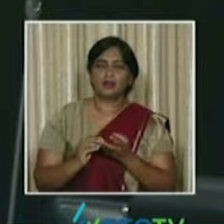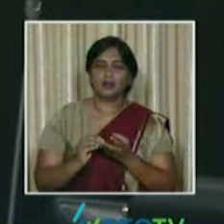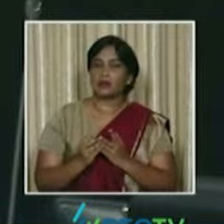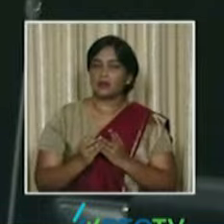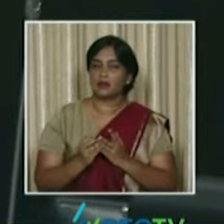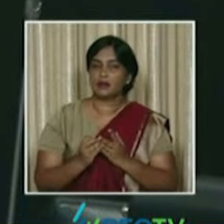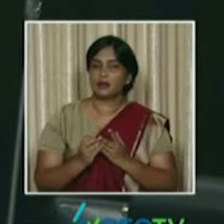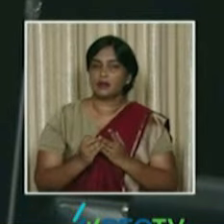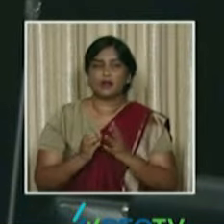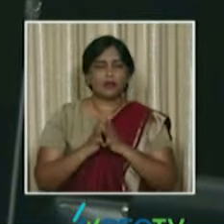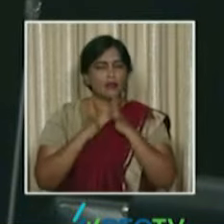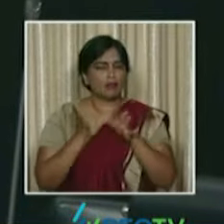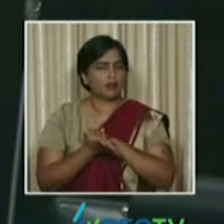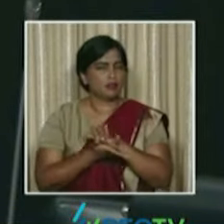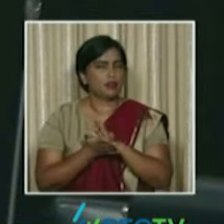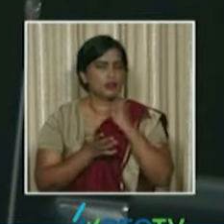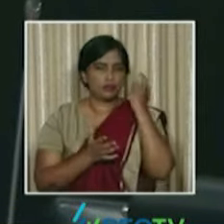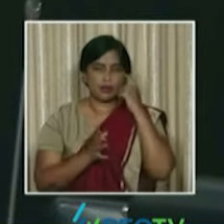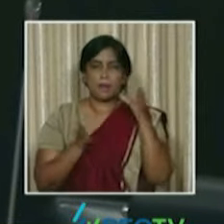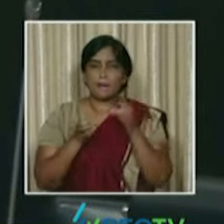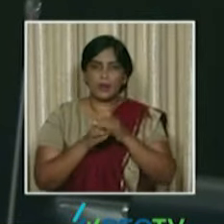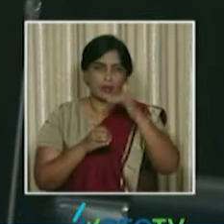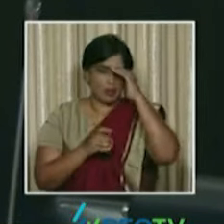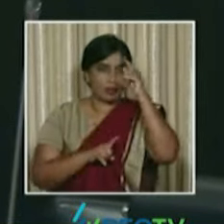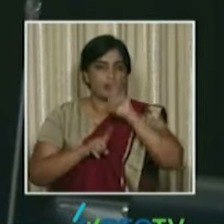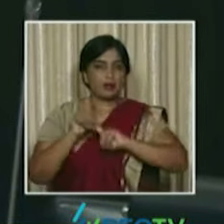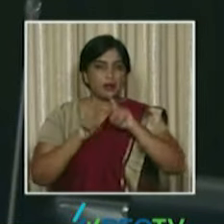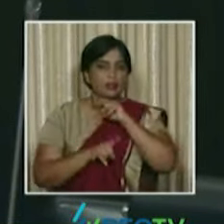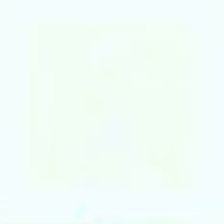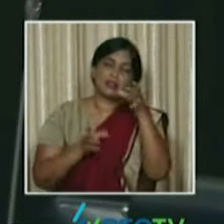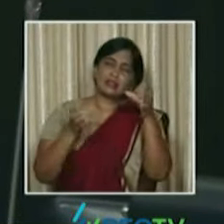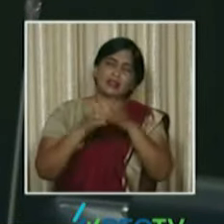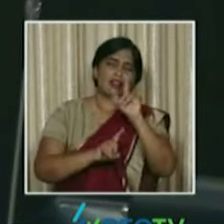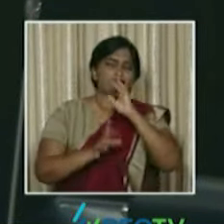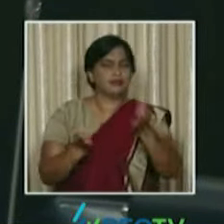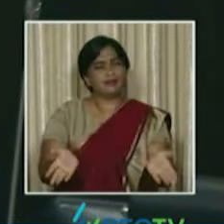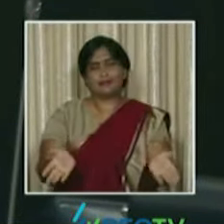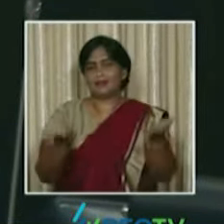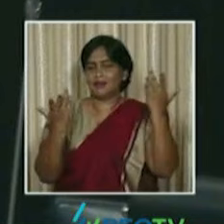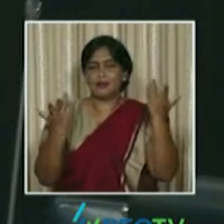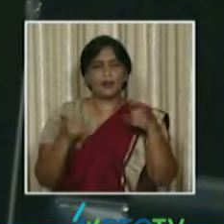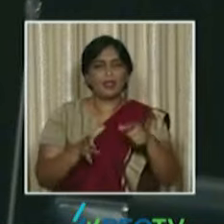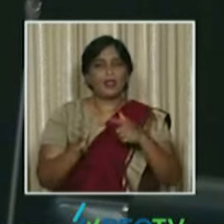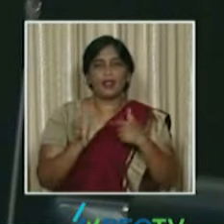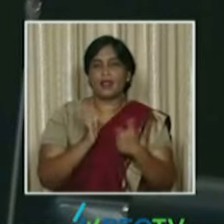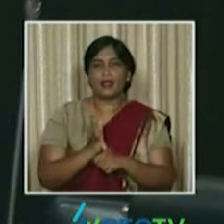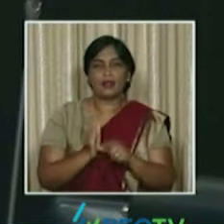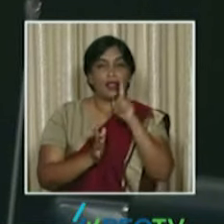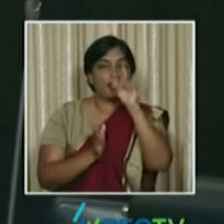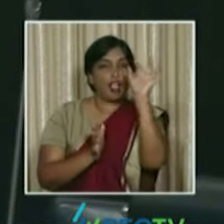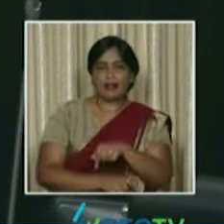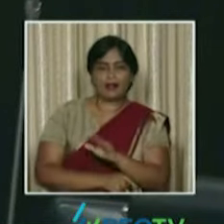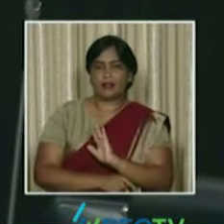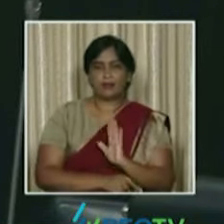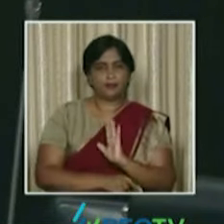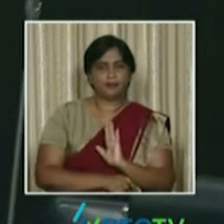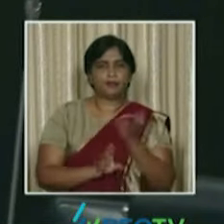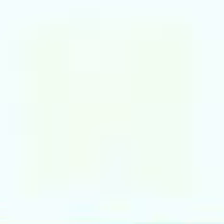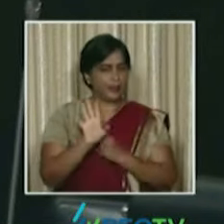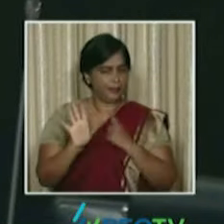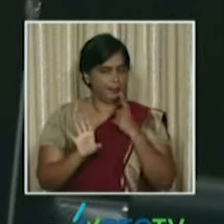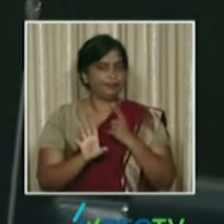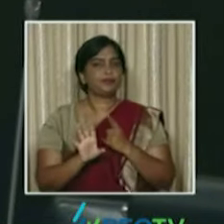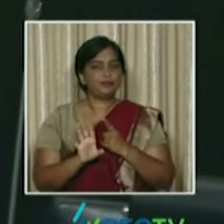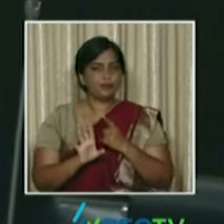කියන්නේ බොහොම පැහැදිලිව දන්නවා පක්ෂ නායක රැසින් ඔබතුමා 100ක් තියාගන්න 100ක් තිව්වත් මේ පනතේක අකුරක්වත් වෙනස් කරන්න බෑ ගිය